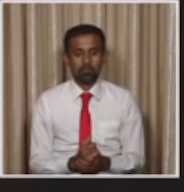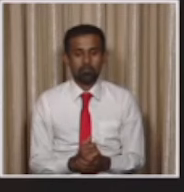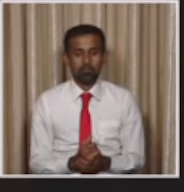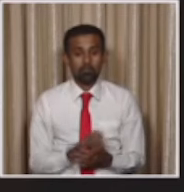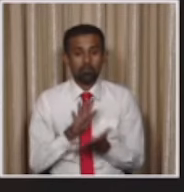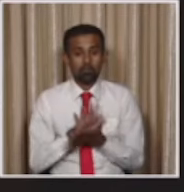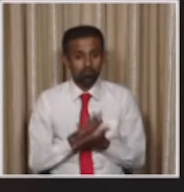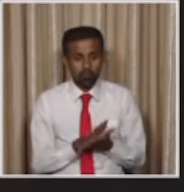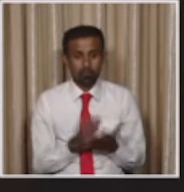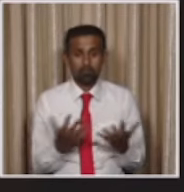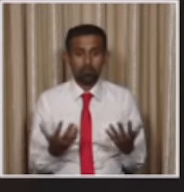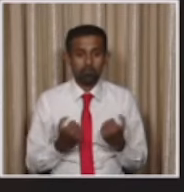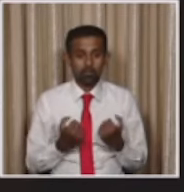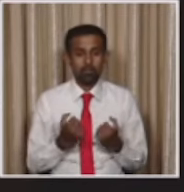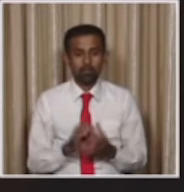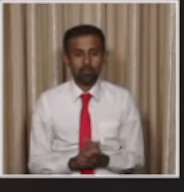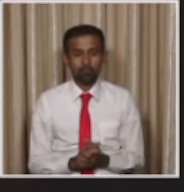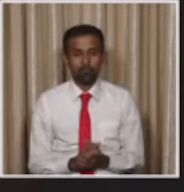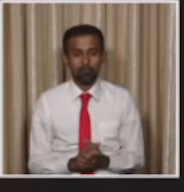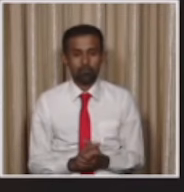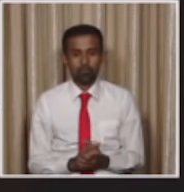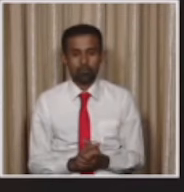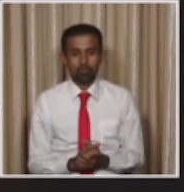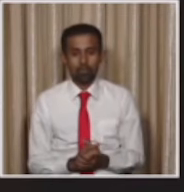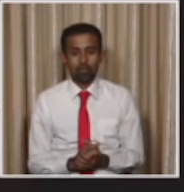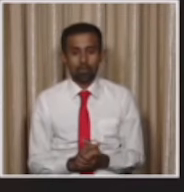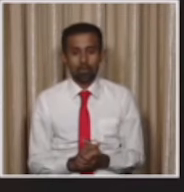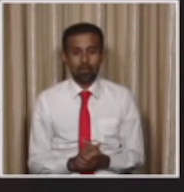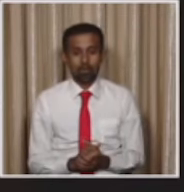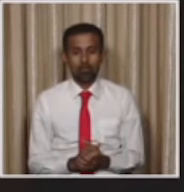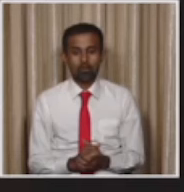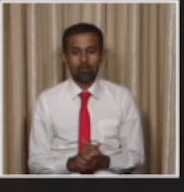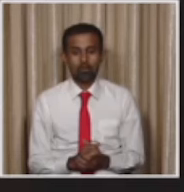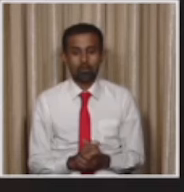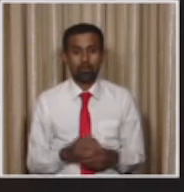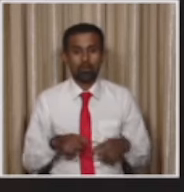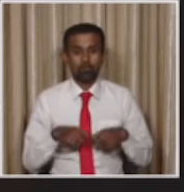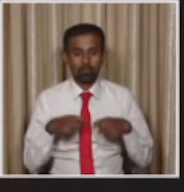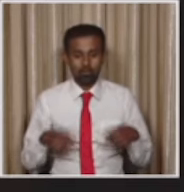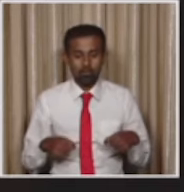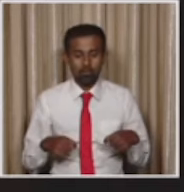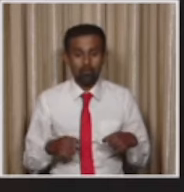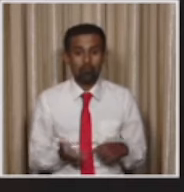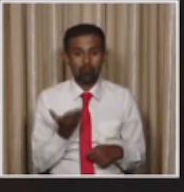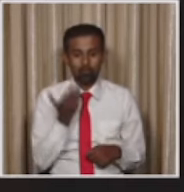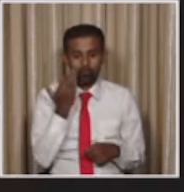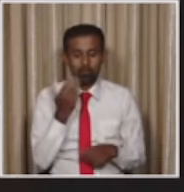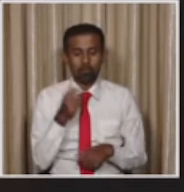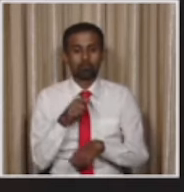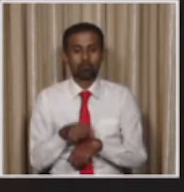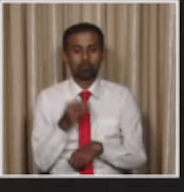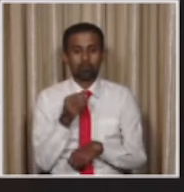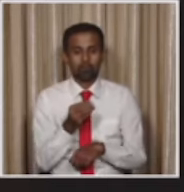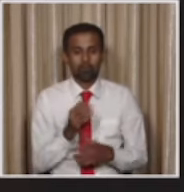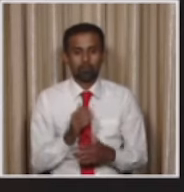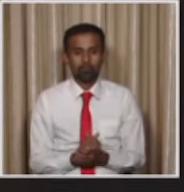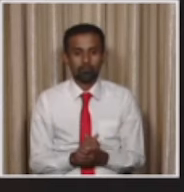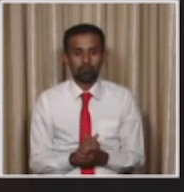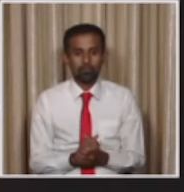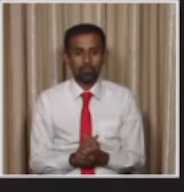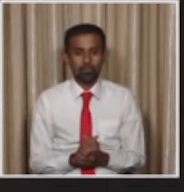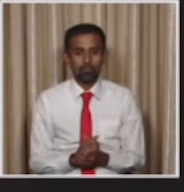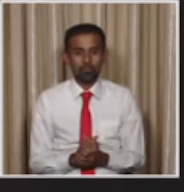උත්සවය සඳහා අවශ්‍ය වෙන ඒ වියහියදන් වැඩි වැඩියෙන් යන කාලයක්. ඉතින් ඒ